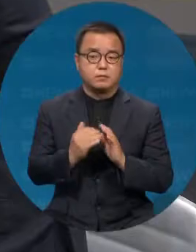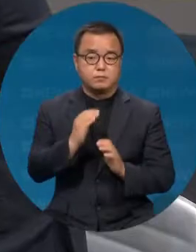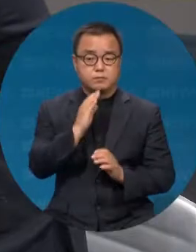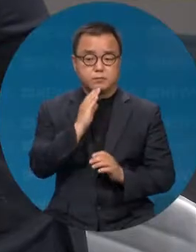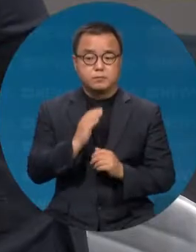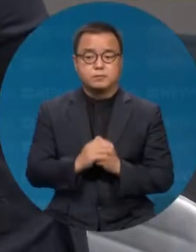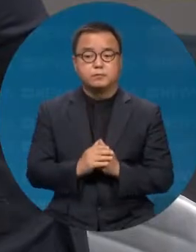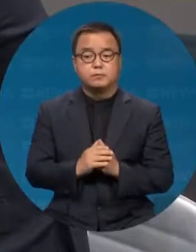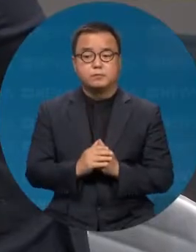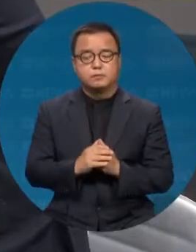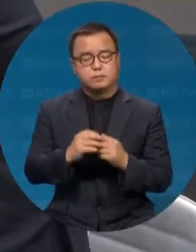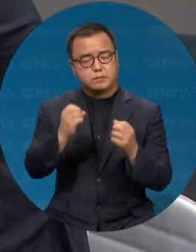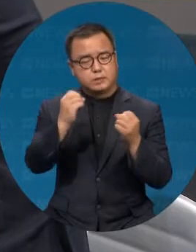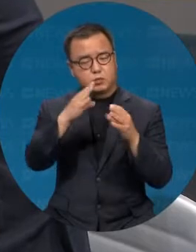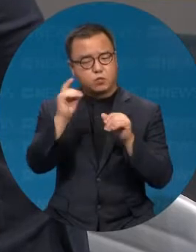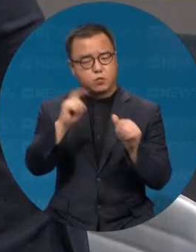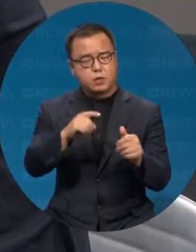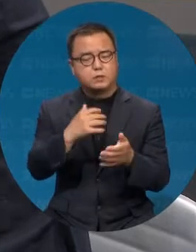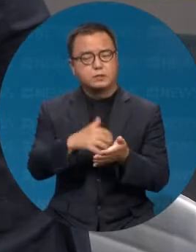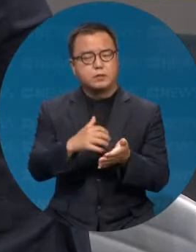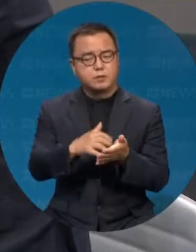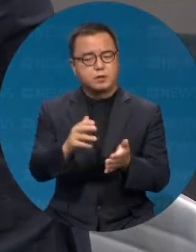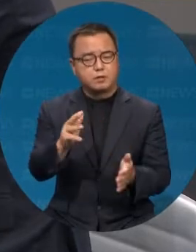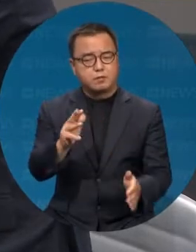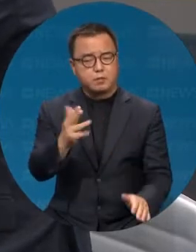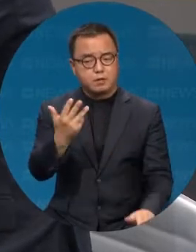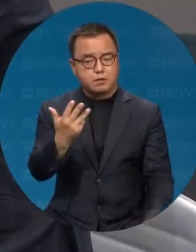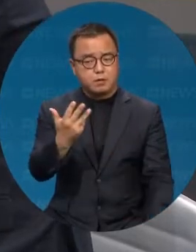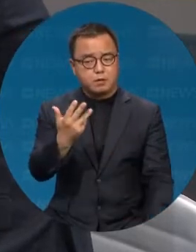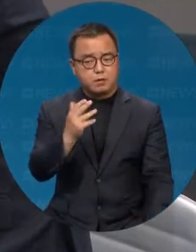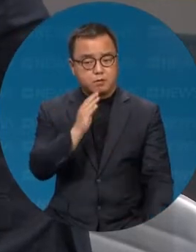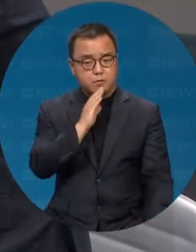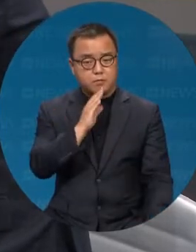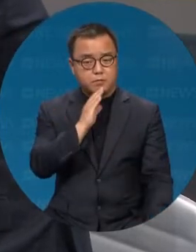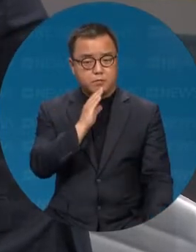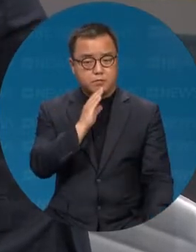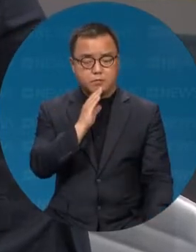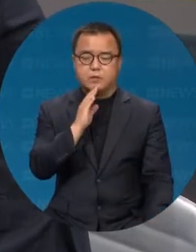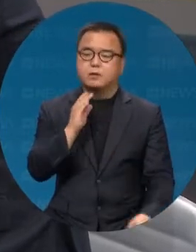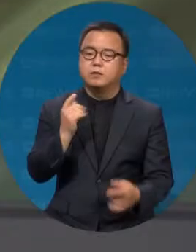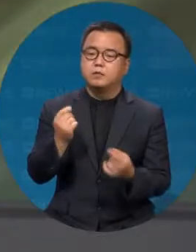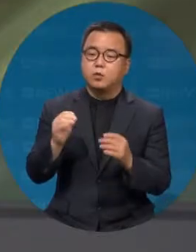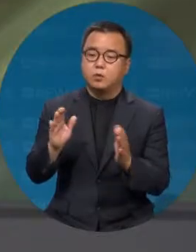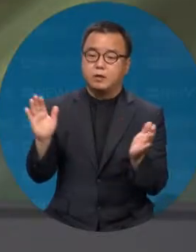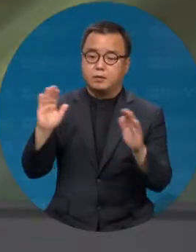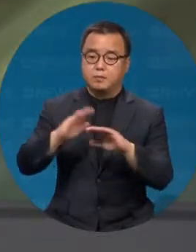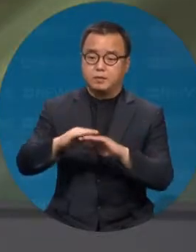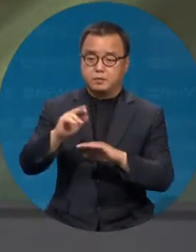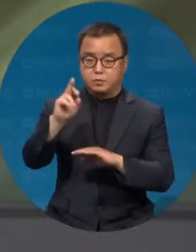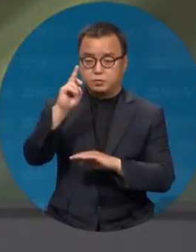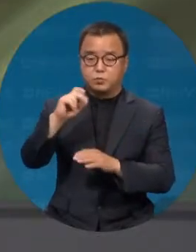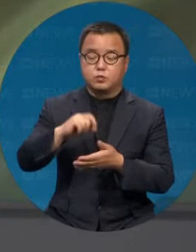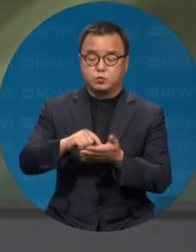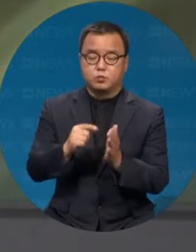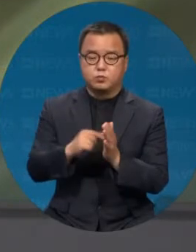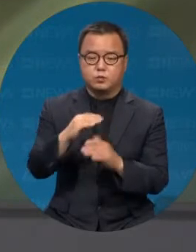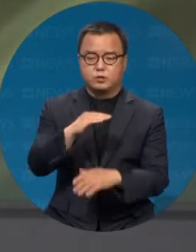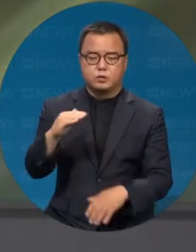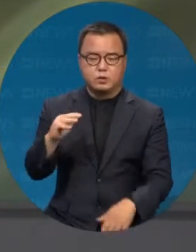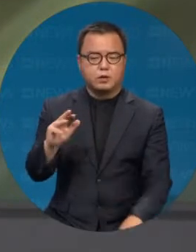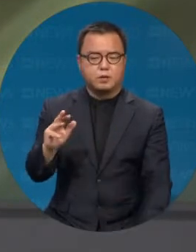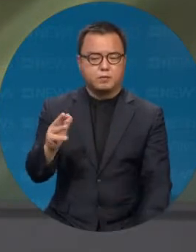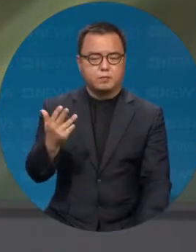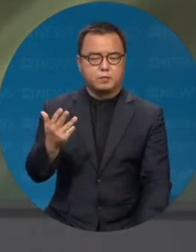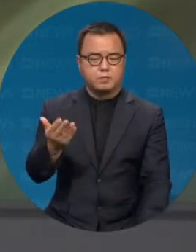벌써 신규 확진자가 800명대를 넘어섰습니다. 네, 오늘 자정 기준 신규 확진자는 826명으로 올해 1월 7일 이후